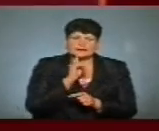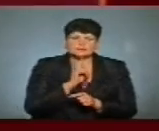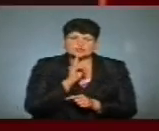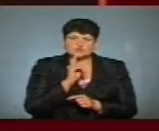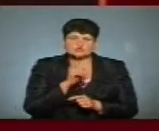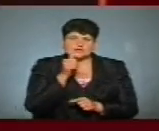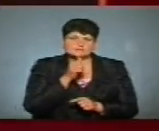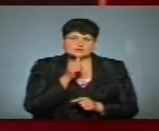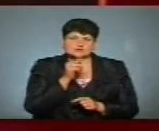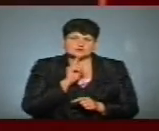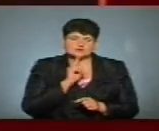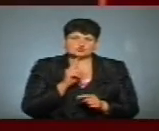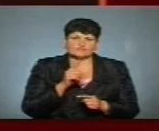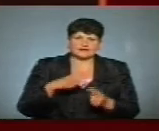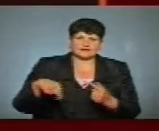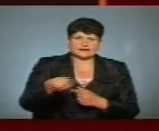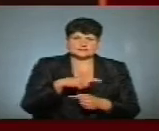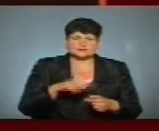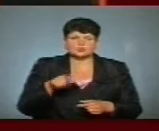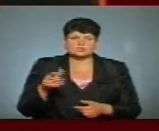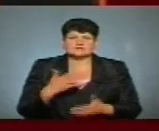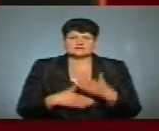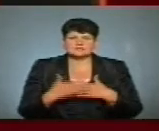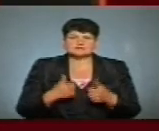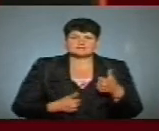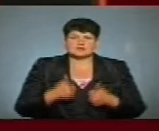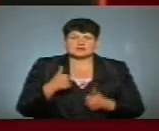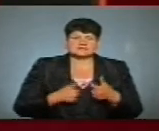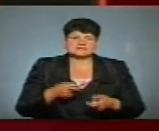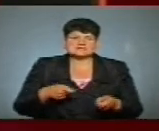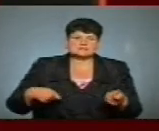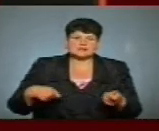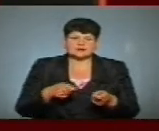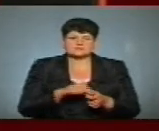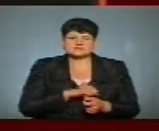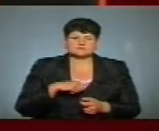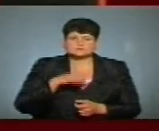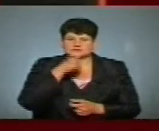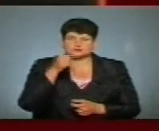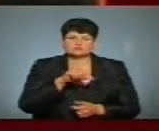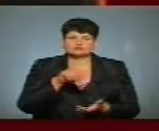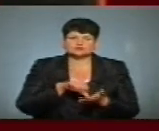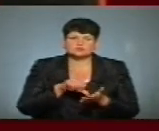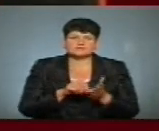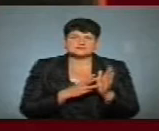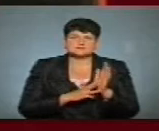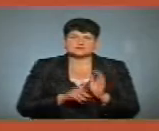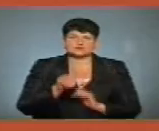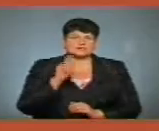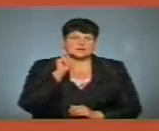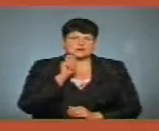водії. Люди з інвалідністю змагалися у чемпіонаті Тернопільщини з більярду. Найстаршому учаснику 81